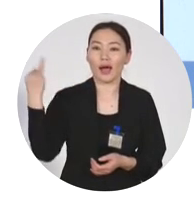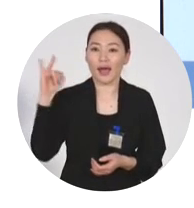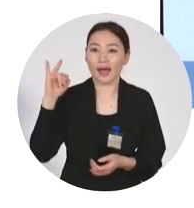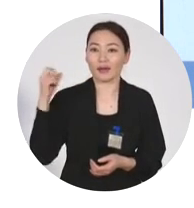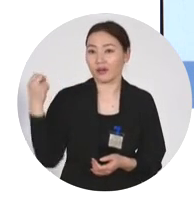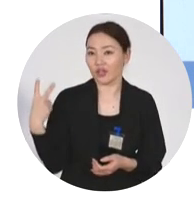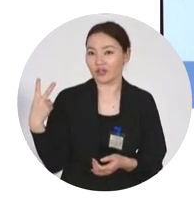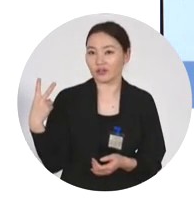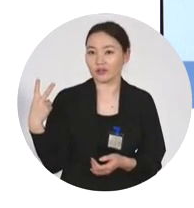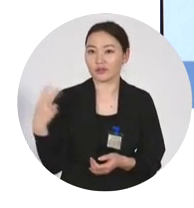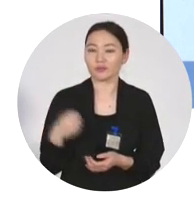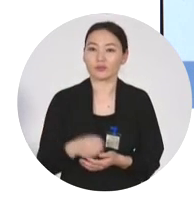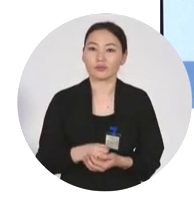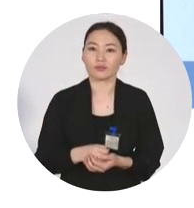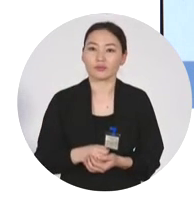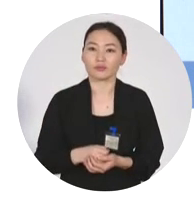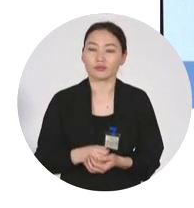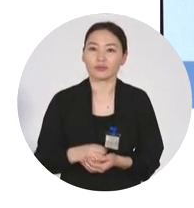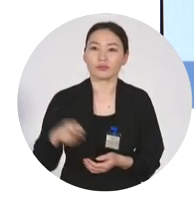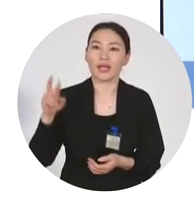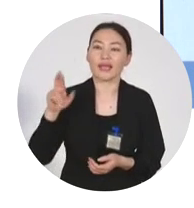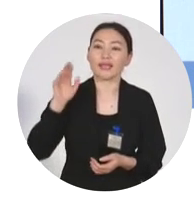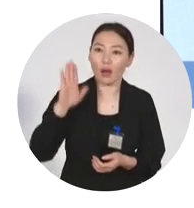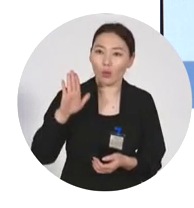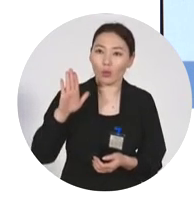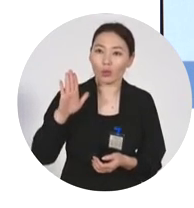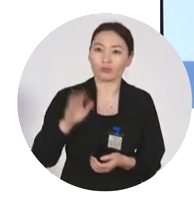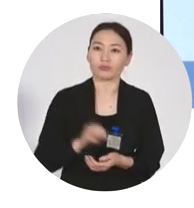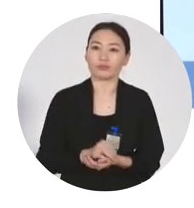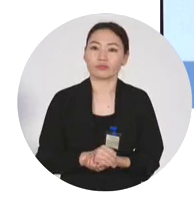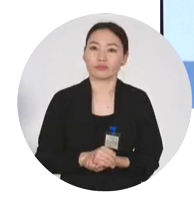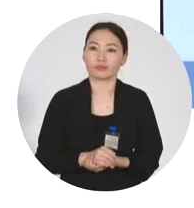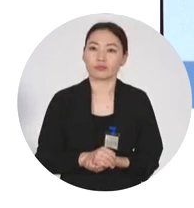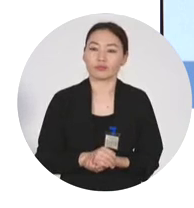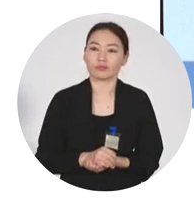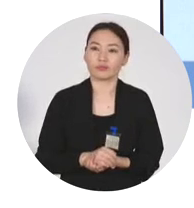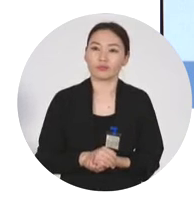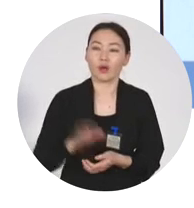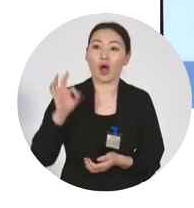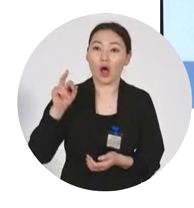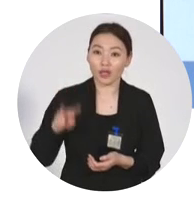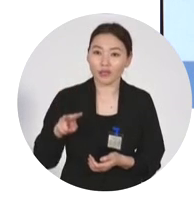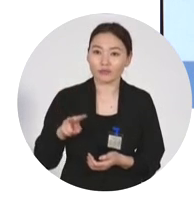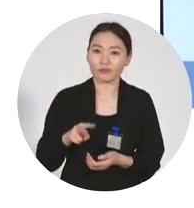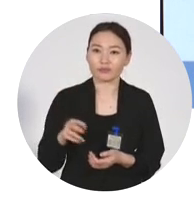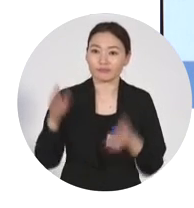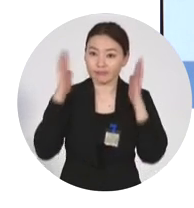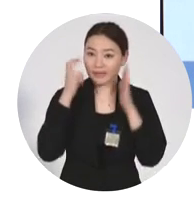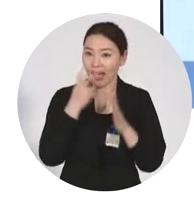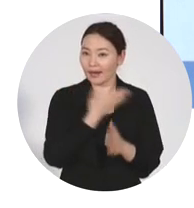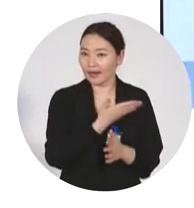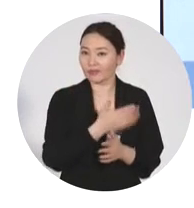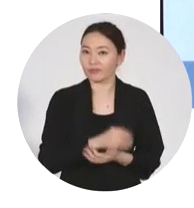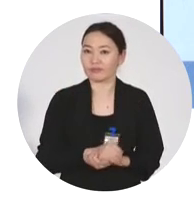адилаар за хуулингийн шууд залган бичиж байгаа. Учир нь гэвэл энэ нөхцөл эс хуулигч нөхцөл юм аа.